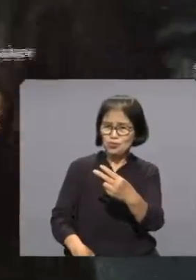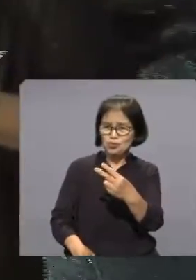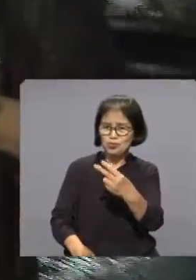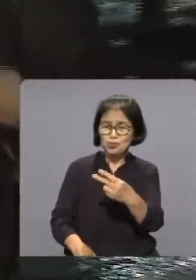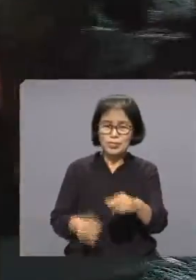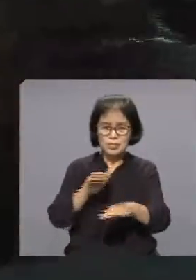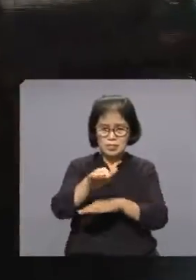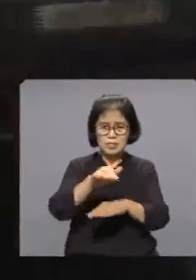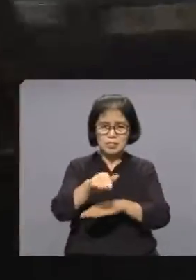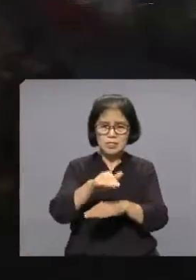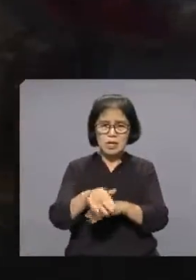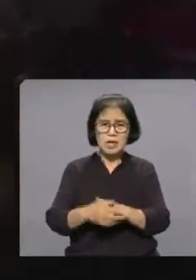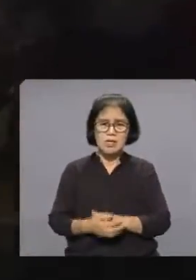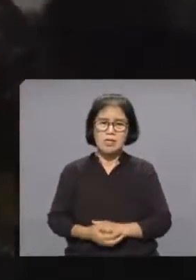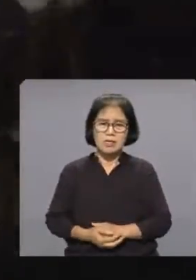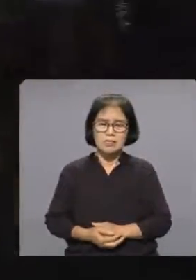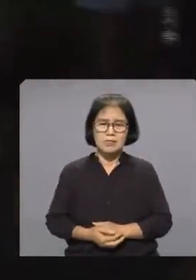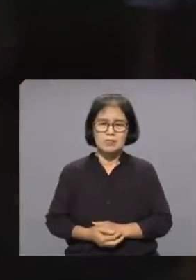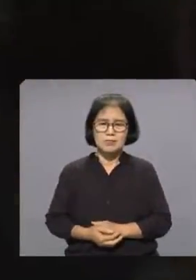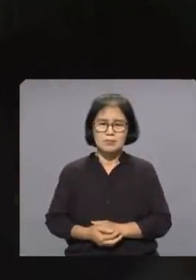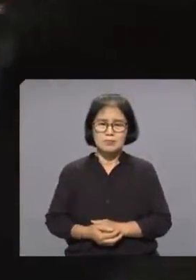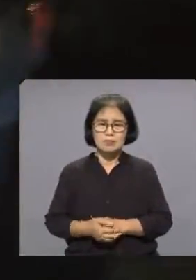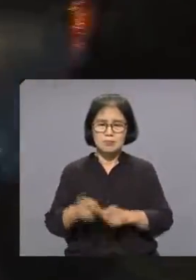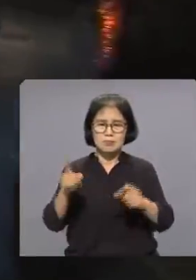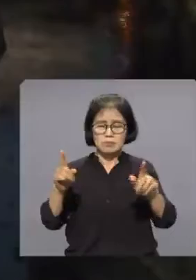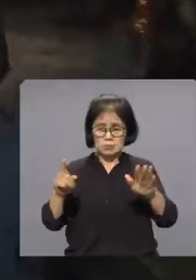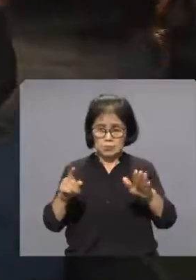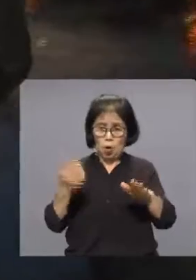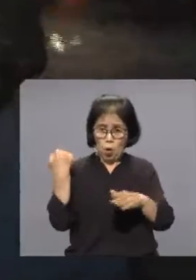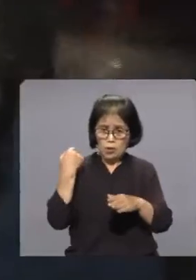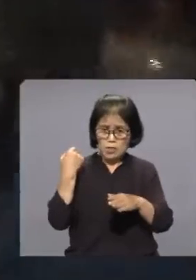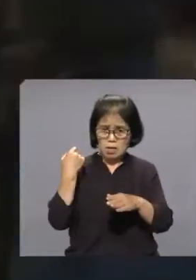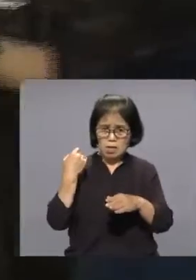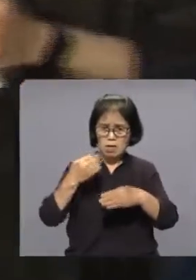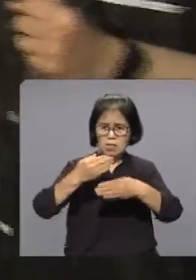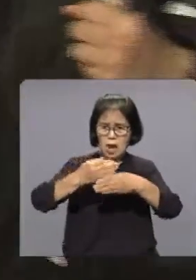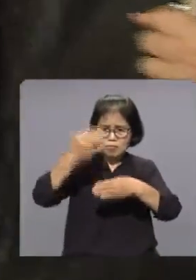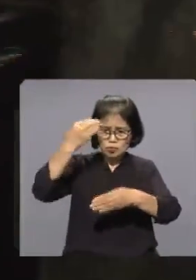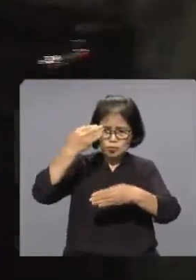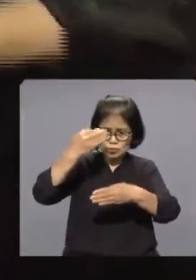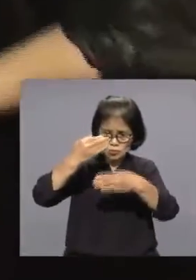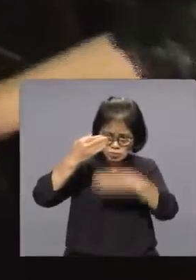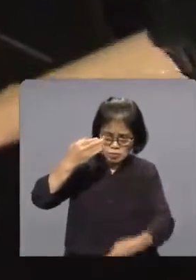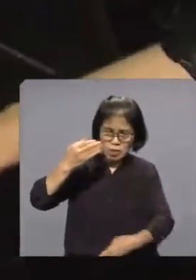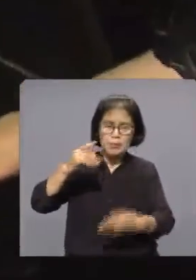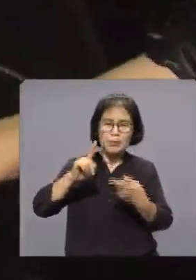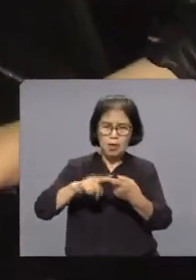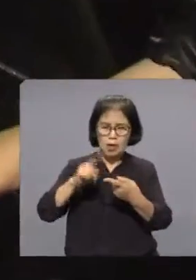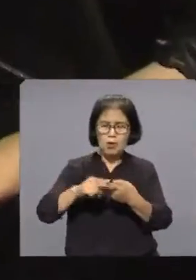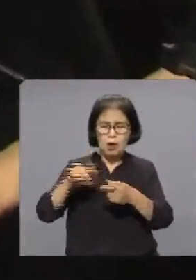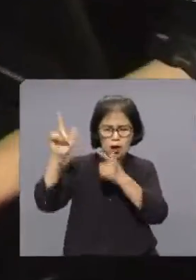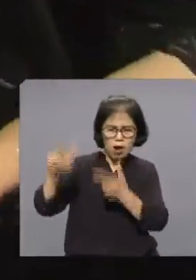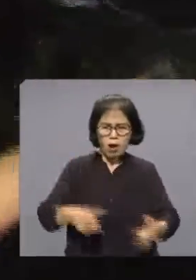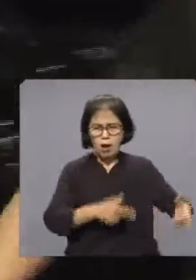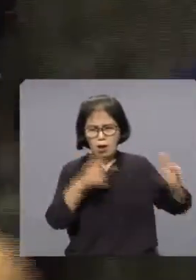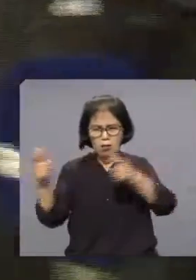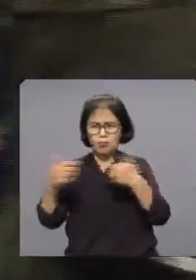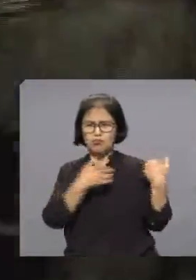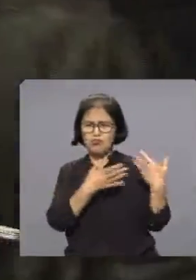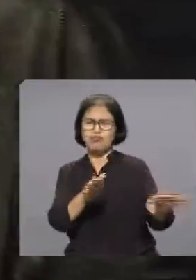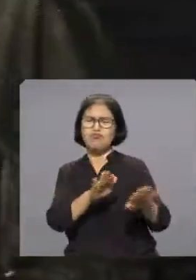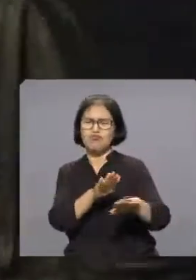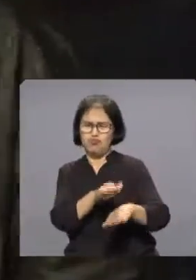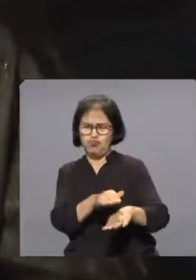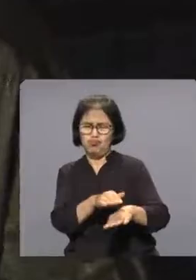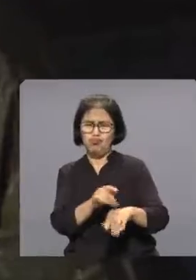이 차량의 경우 아예 이렇게 창문 자체가 내려져 있는 채로 오늘 하루 종일 방치가 됐습니다.